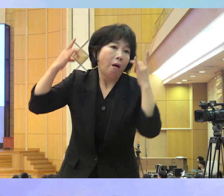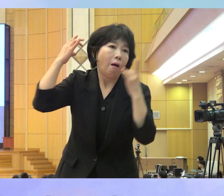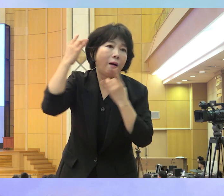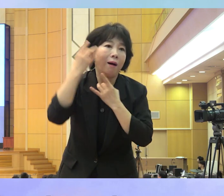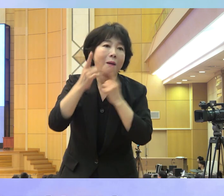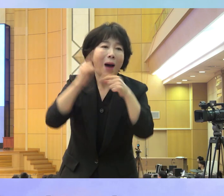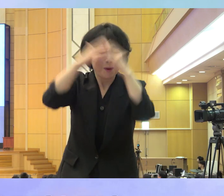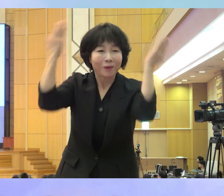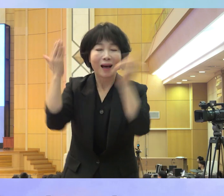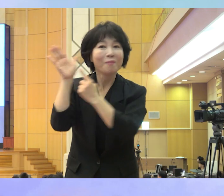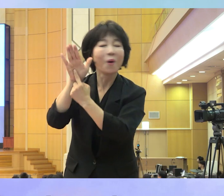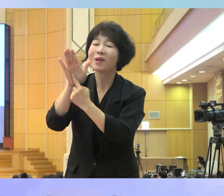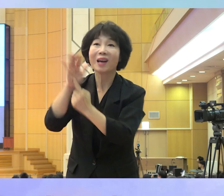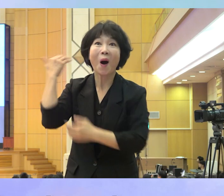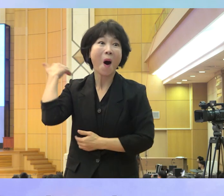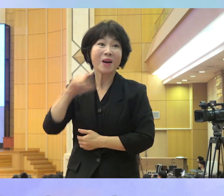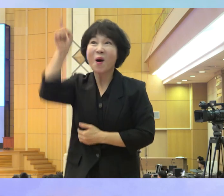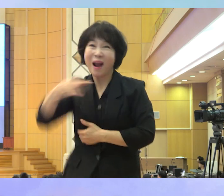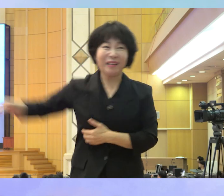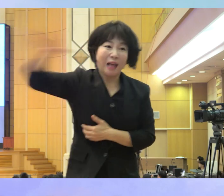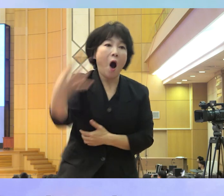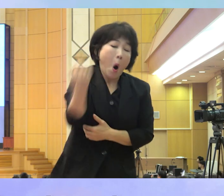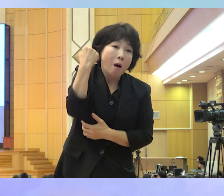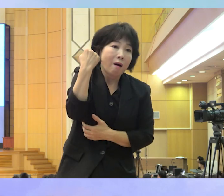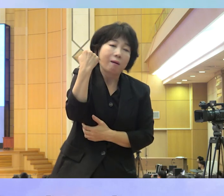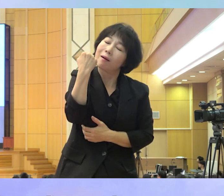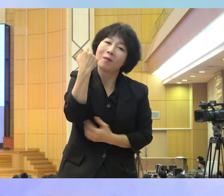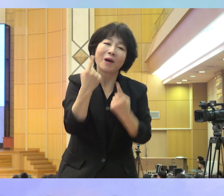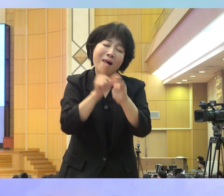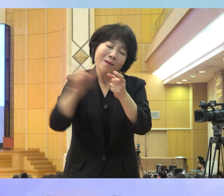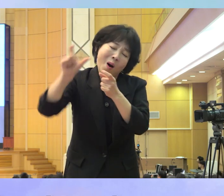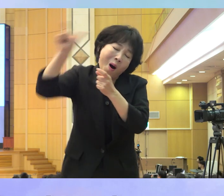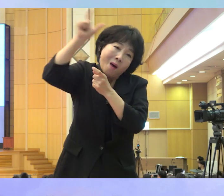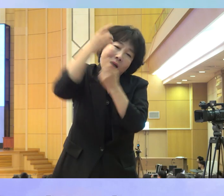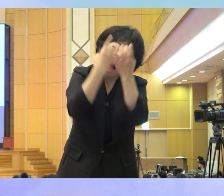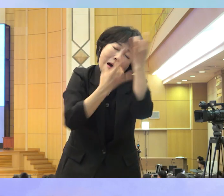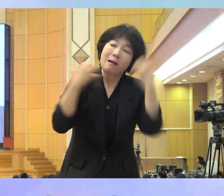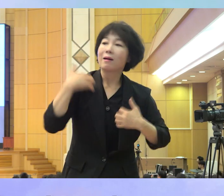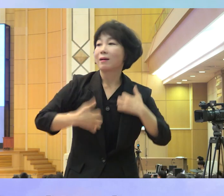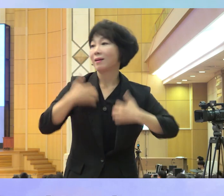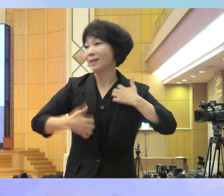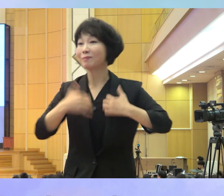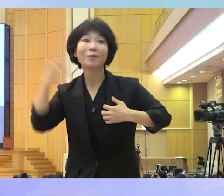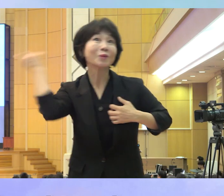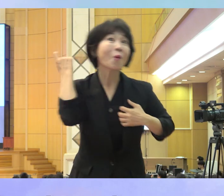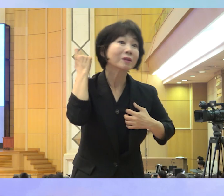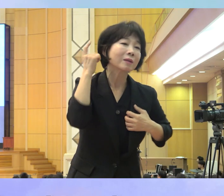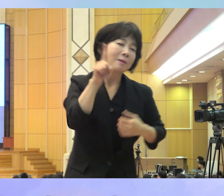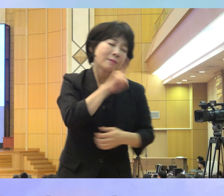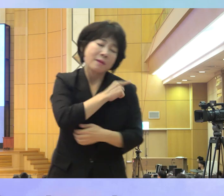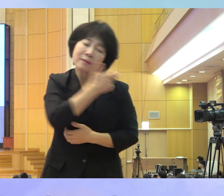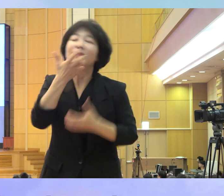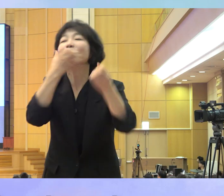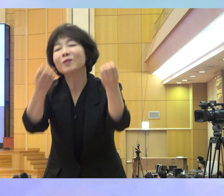다 표현할 수 없어요. 온 천하를 얻은 것보다 더 기쁜 소식이요, 정말 가장 큰 축복을 받은 사람인